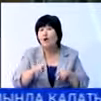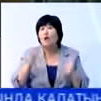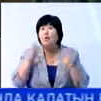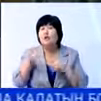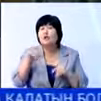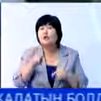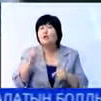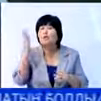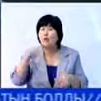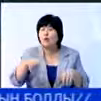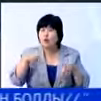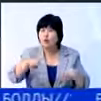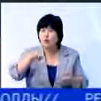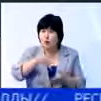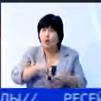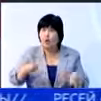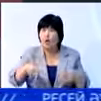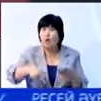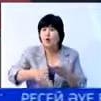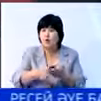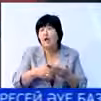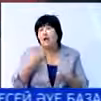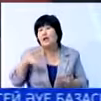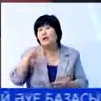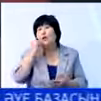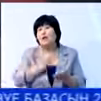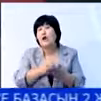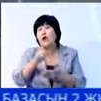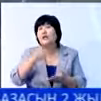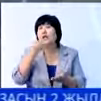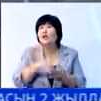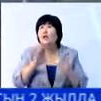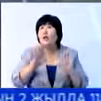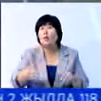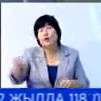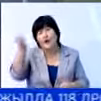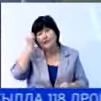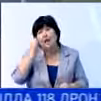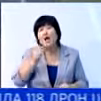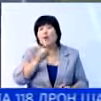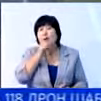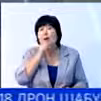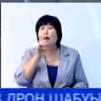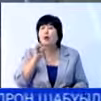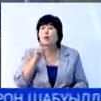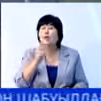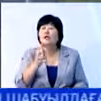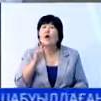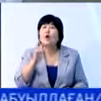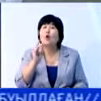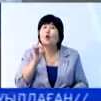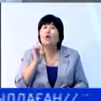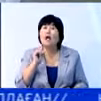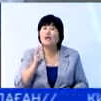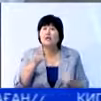сол кезеңде берік орнығына ұйытқы болған. Сыр бойылық ардагерлер киелі орынға зират жасап, баба рухына құран бағыштады.